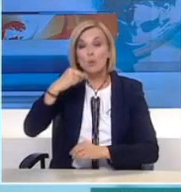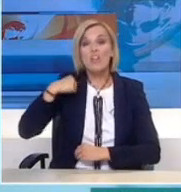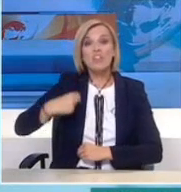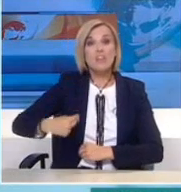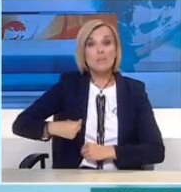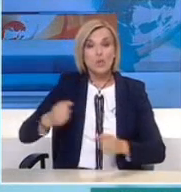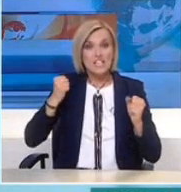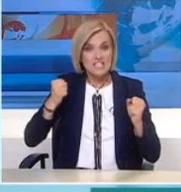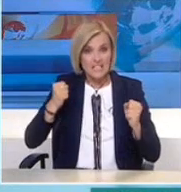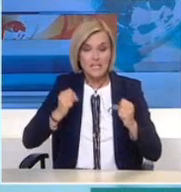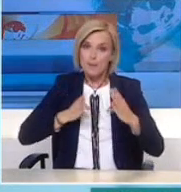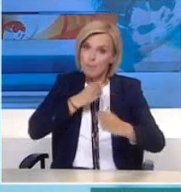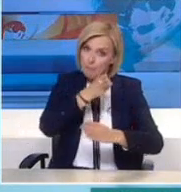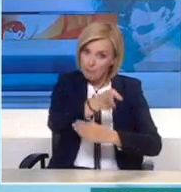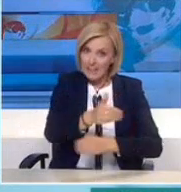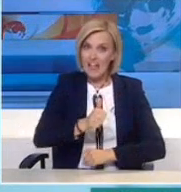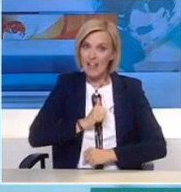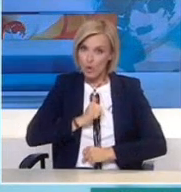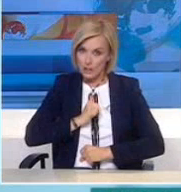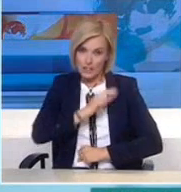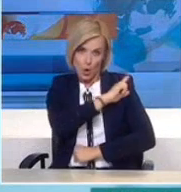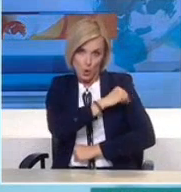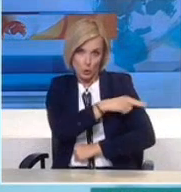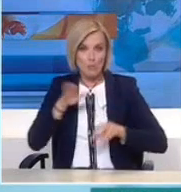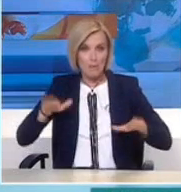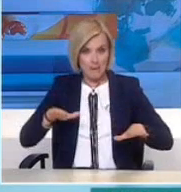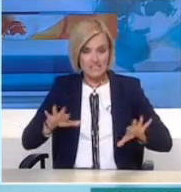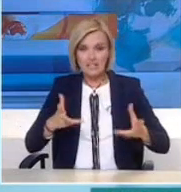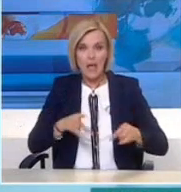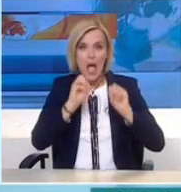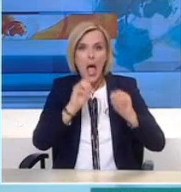το προσωπικό της κλινικής για τη σωστή εφαρμογή των μέτρων ατομικής προστασίας.